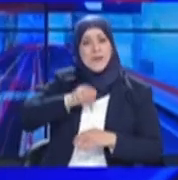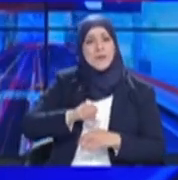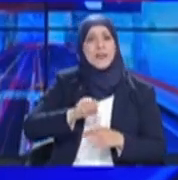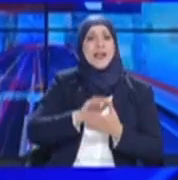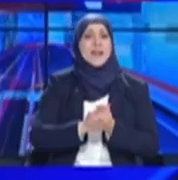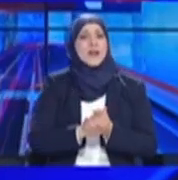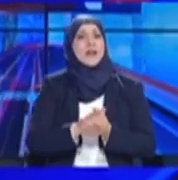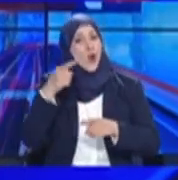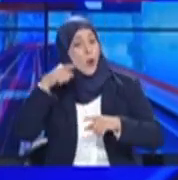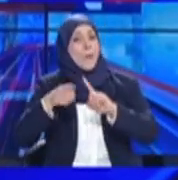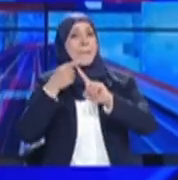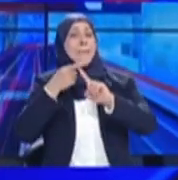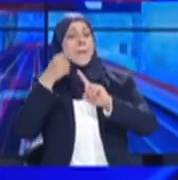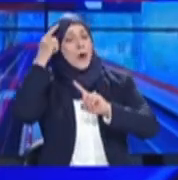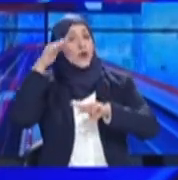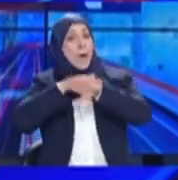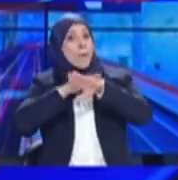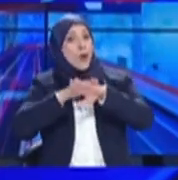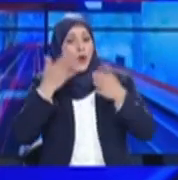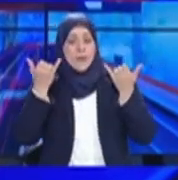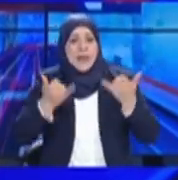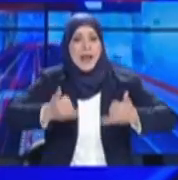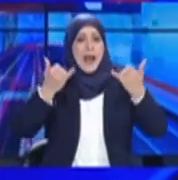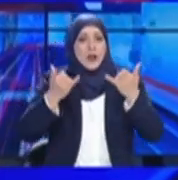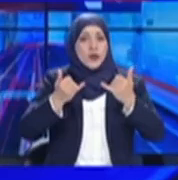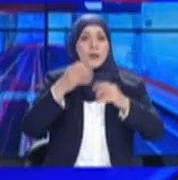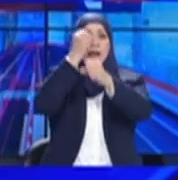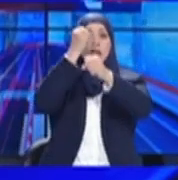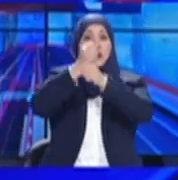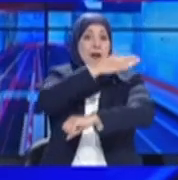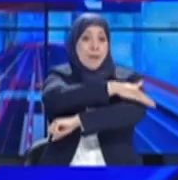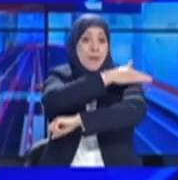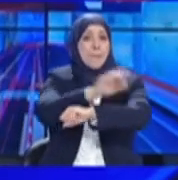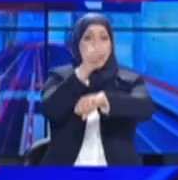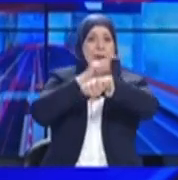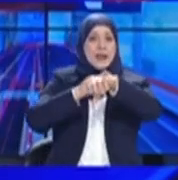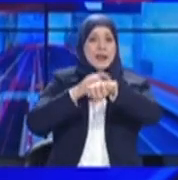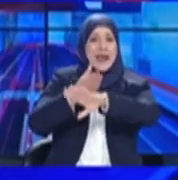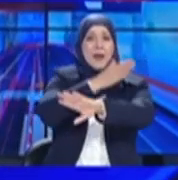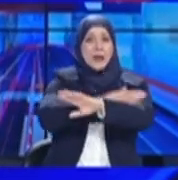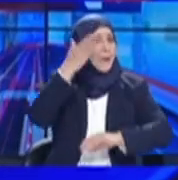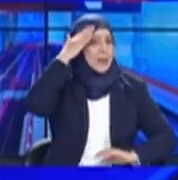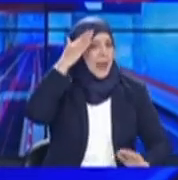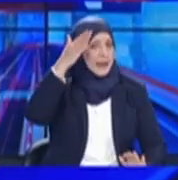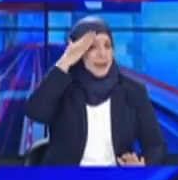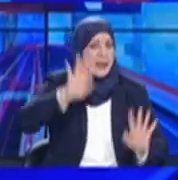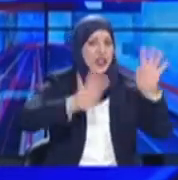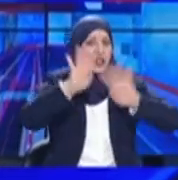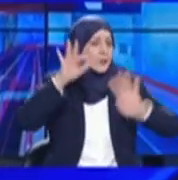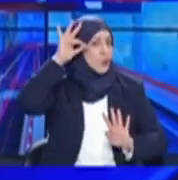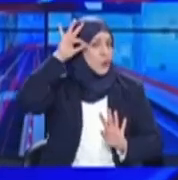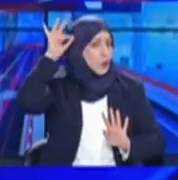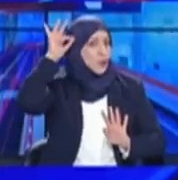الموضوع البلدين اقدم تحيه للشعب التونسي اللي